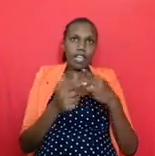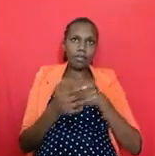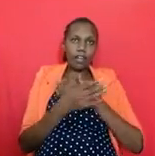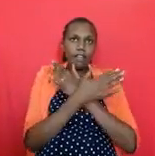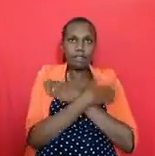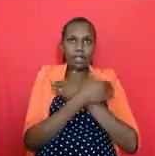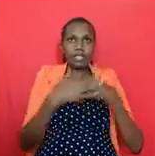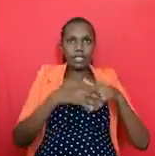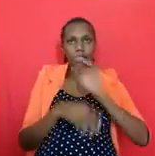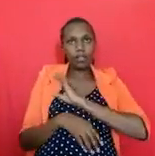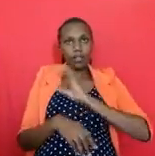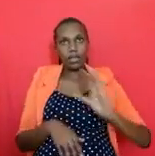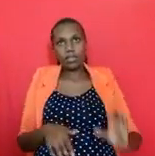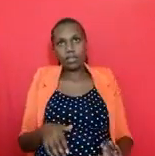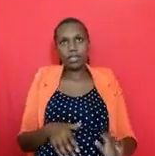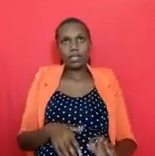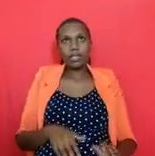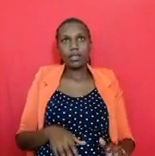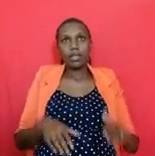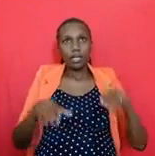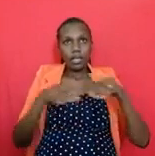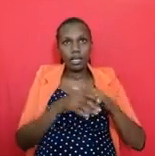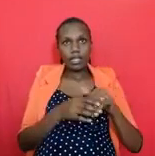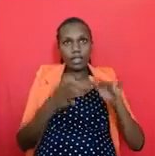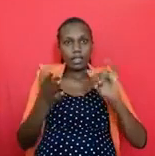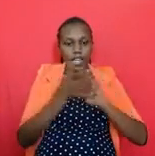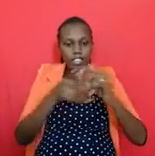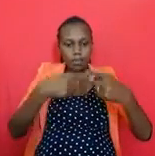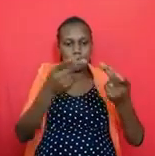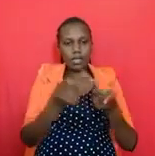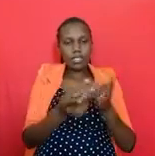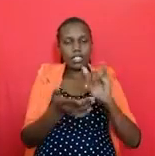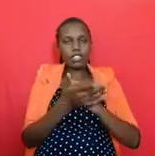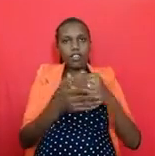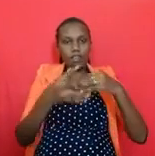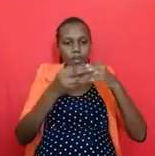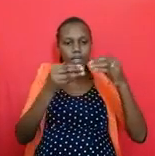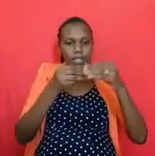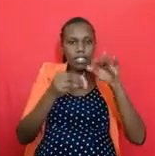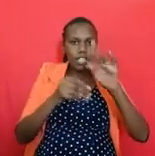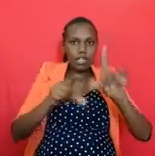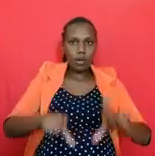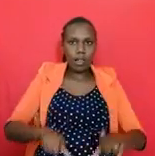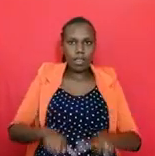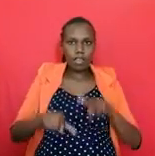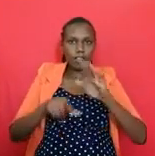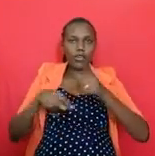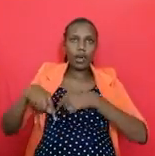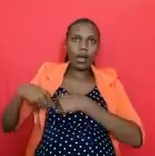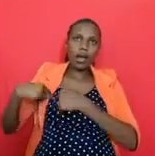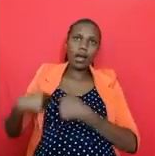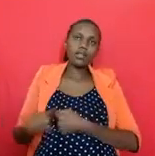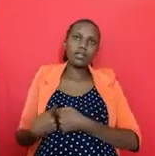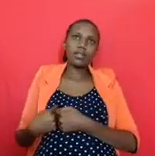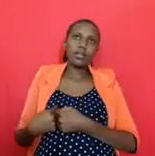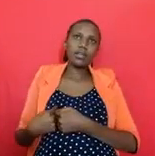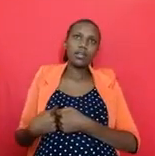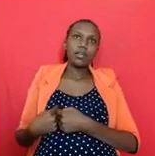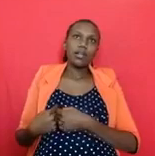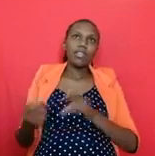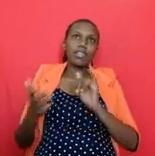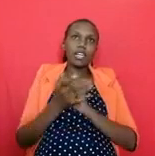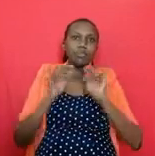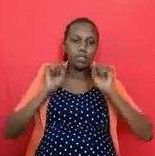thiini wa Ngai thiini wa haria umbitwo muturire waku kuu ngoro-ini nigetha